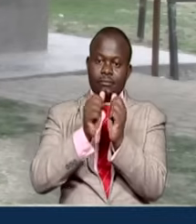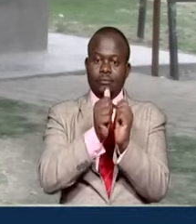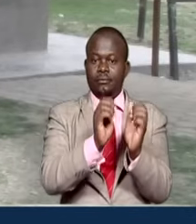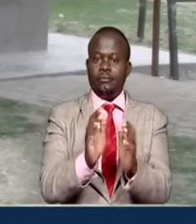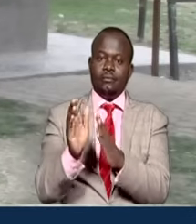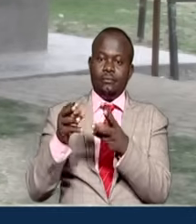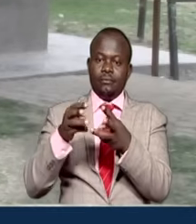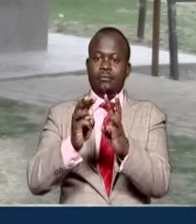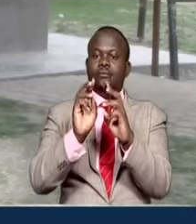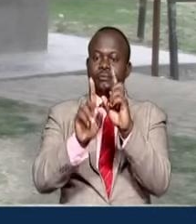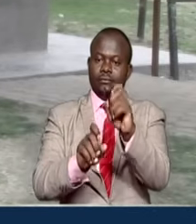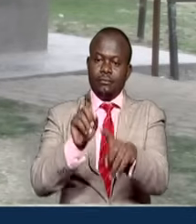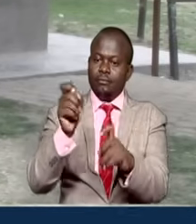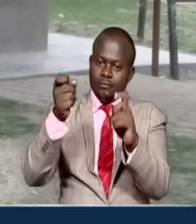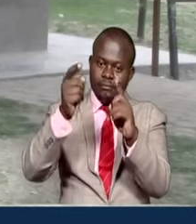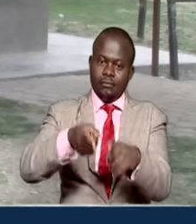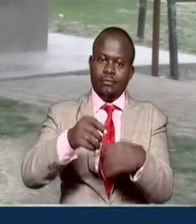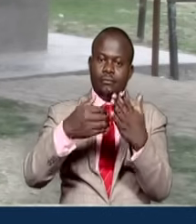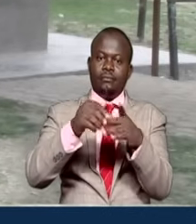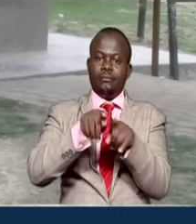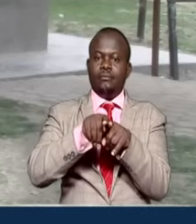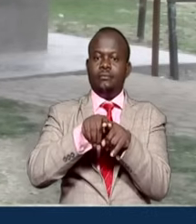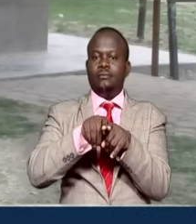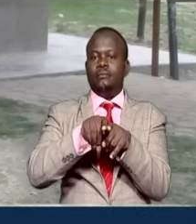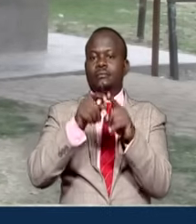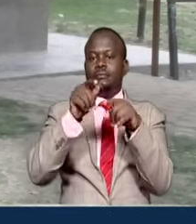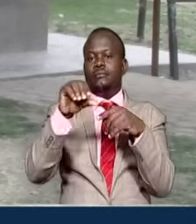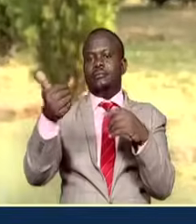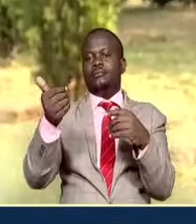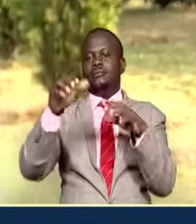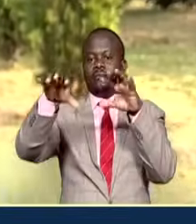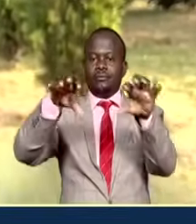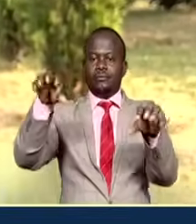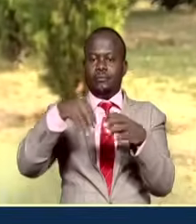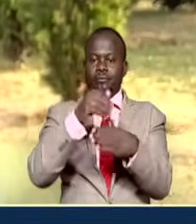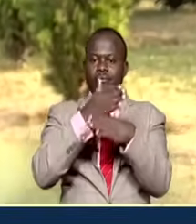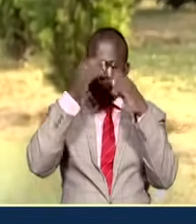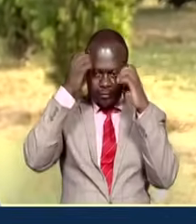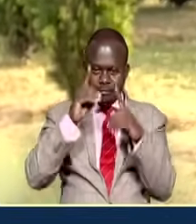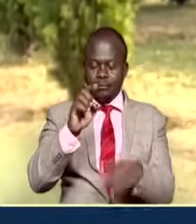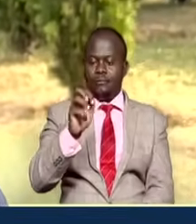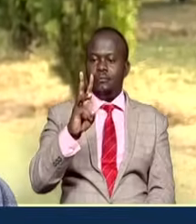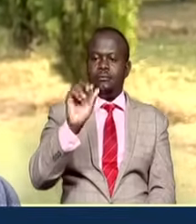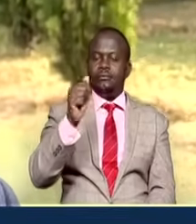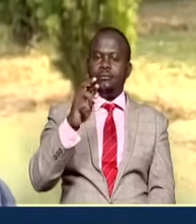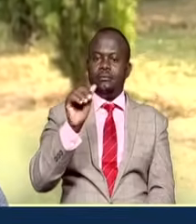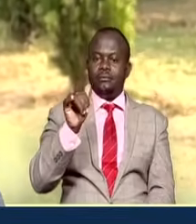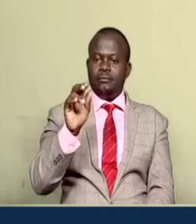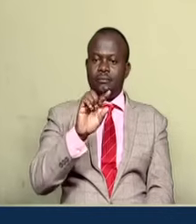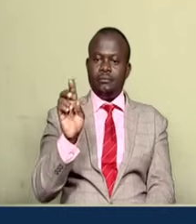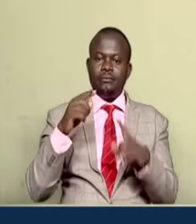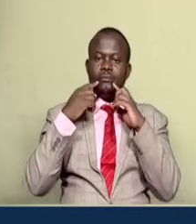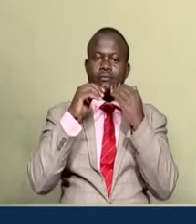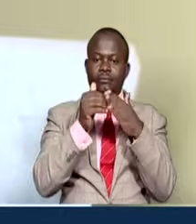gutegura ku buryo ibizamini bitugeraho nk'uko bigera ku yandi masite. Minisitiri w'uburezi Twagirayezu Gaspar avuga ko mu